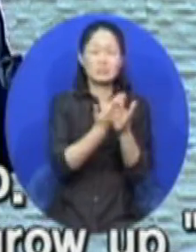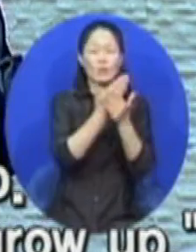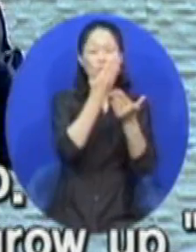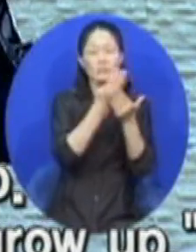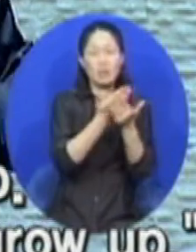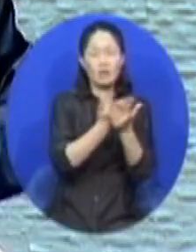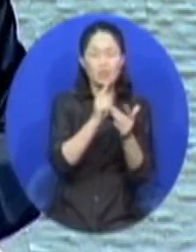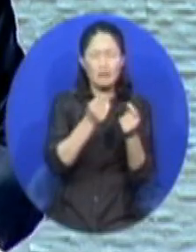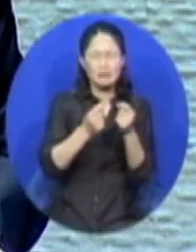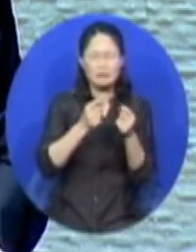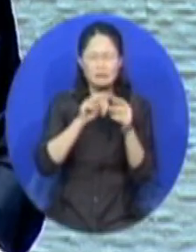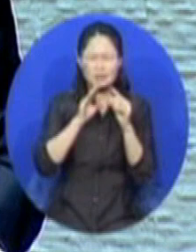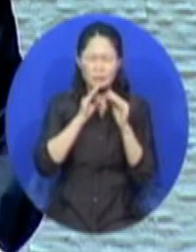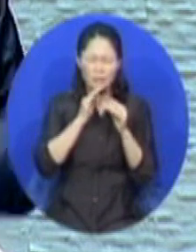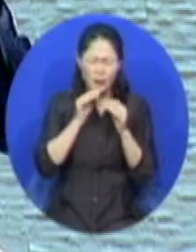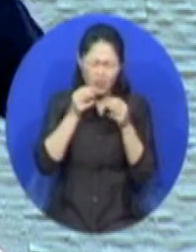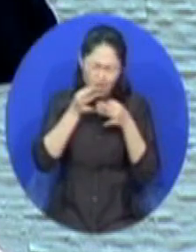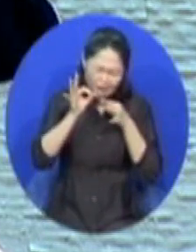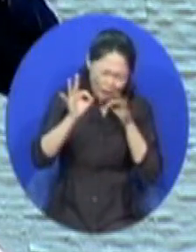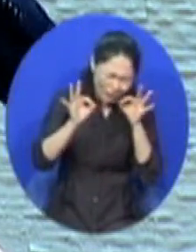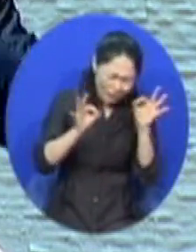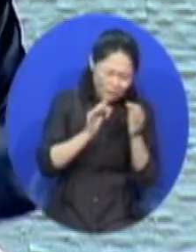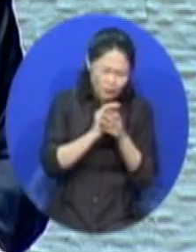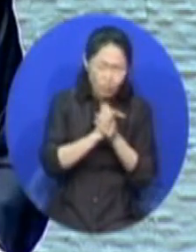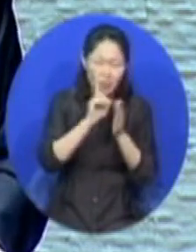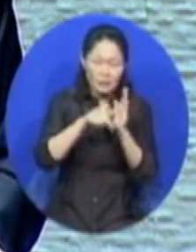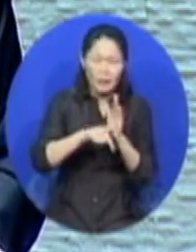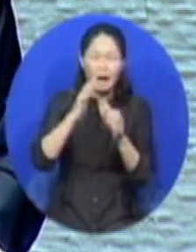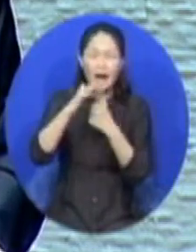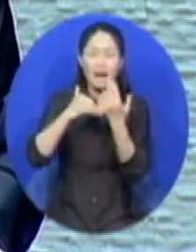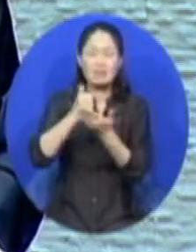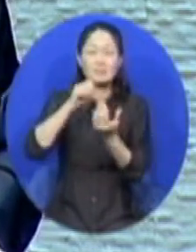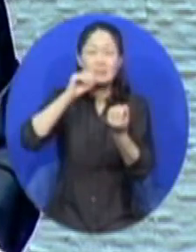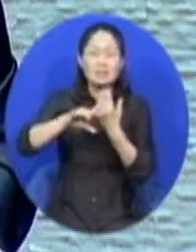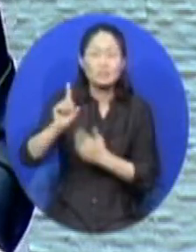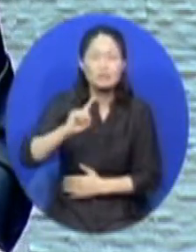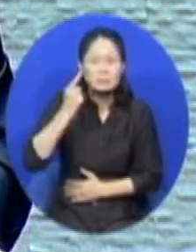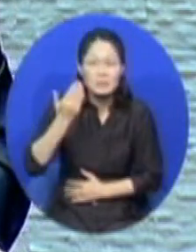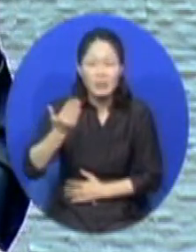그렇게 막 몸부림 치맥 기도할 때 주신 웅담이 먼저 아십니까